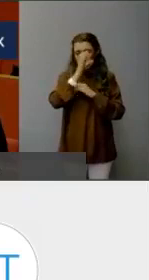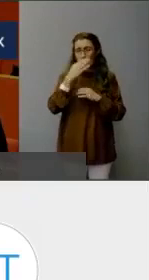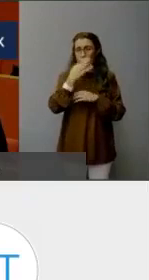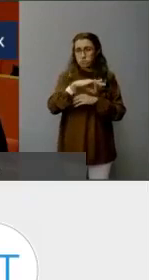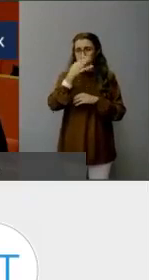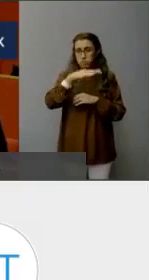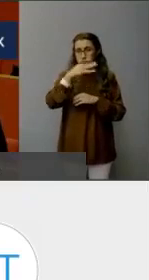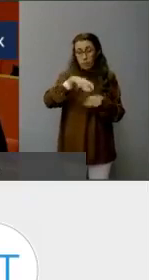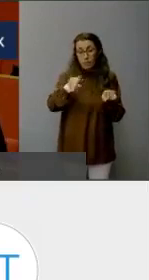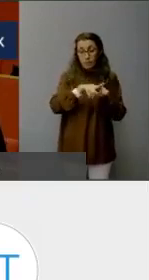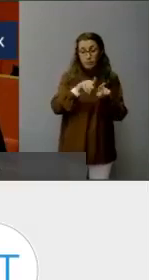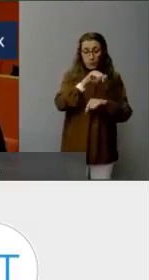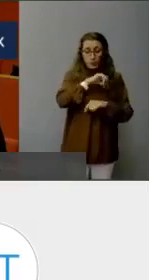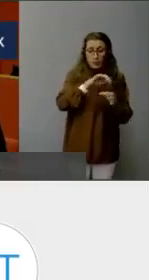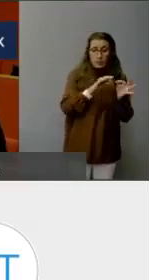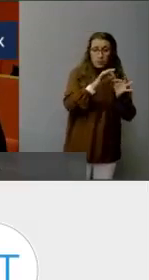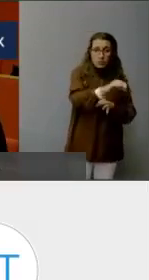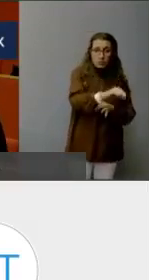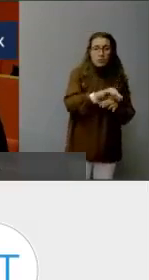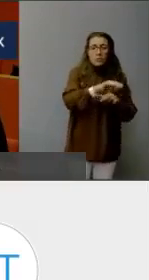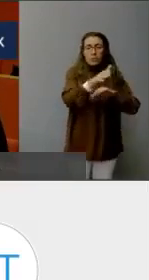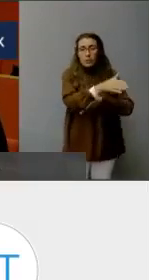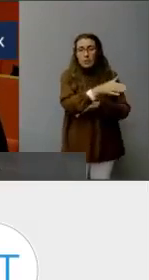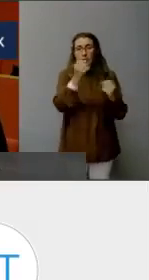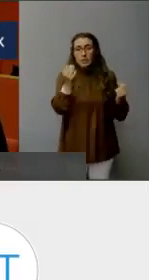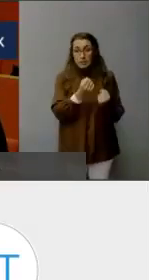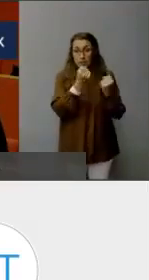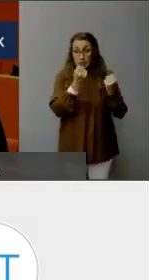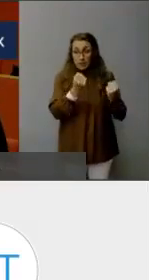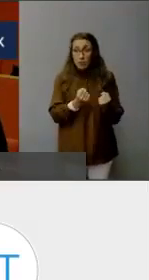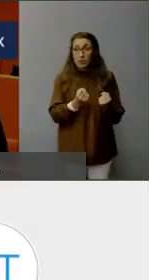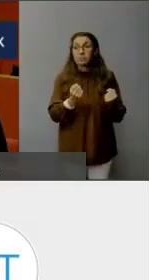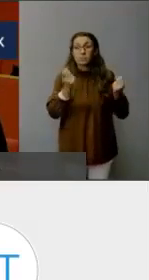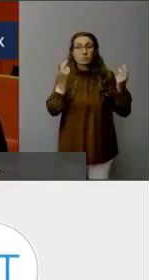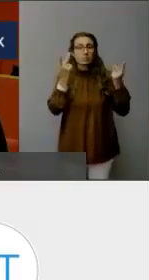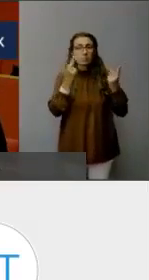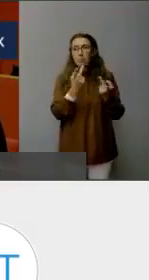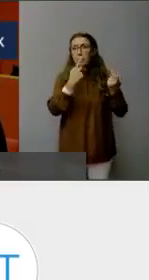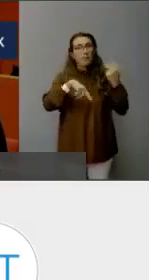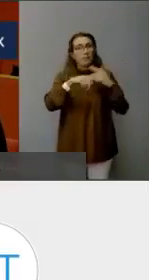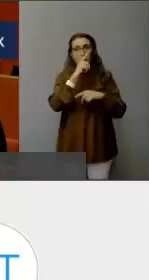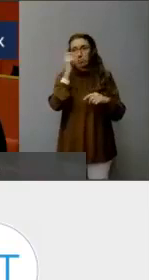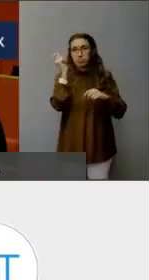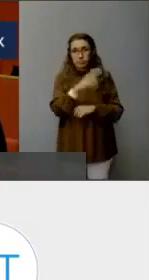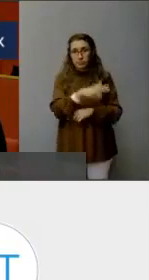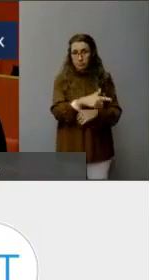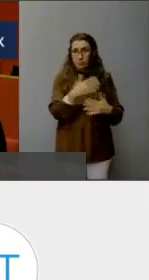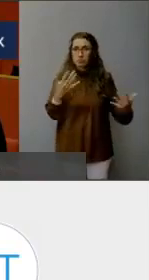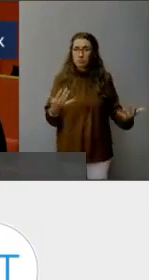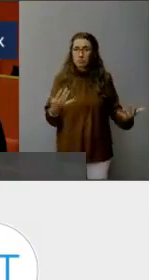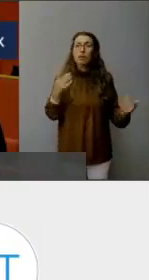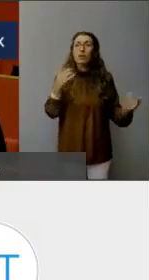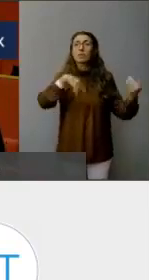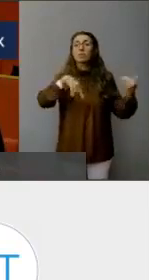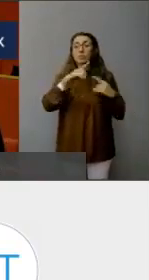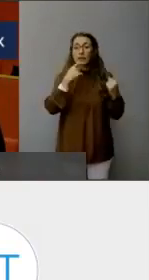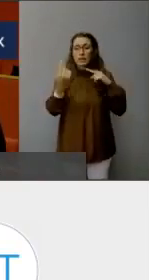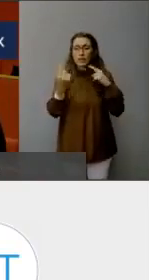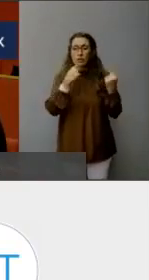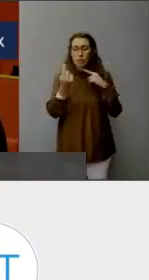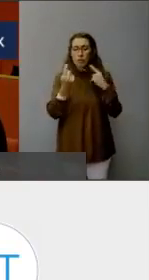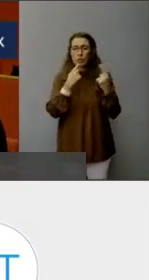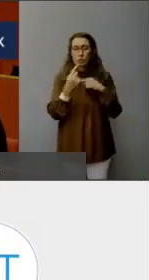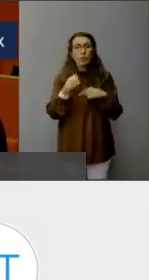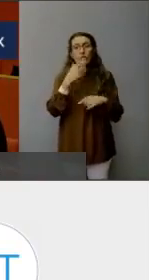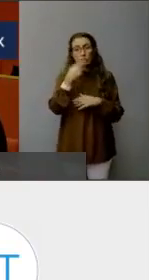municipio ponente attivo e presente ma escluso da questo punto di vista i nostri interlocutori non voglio ricordare sono